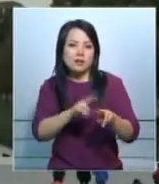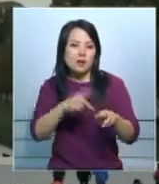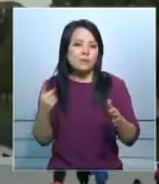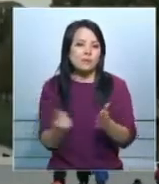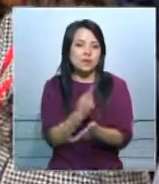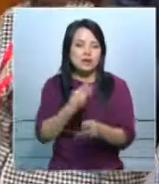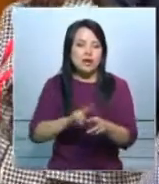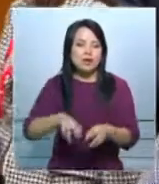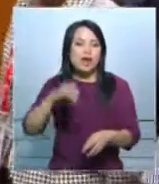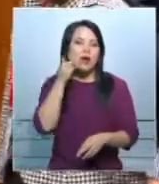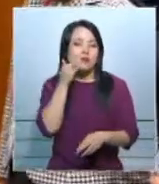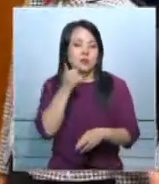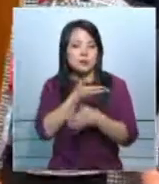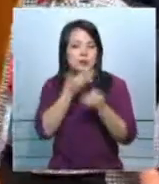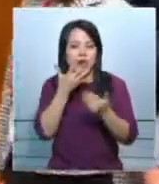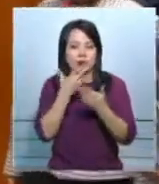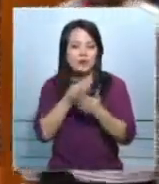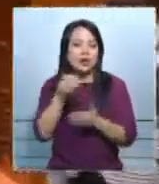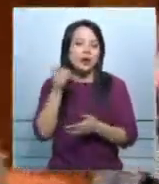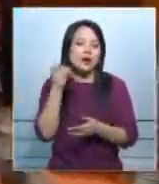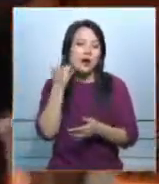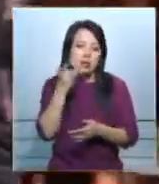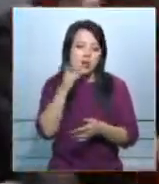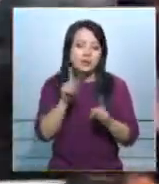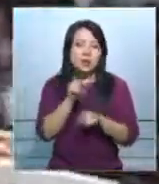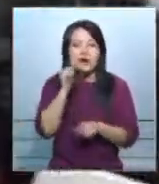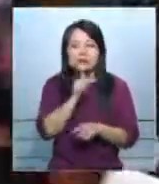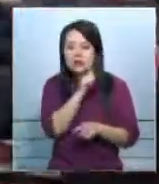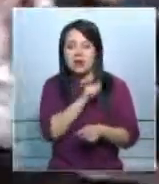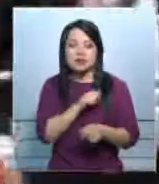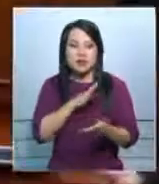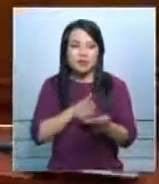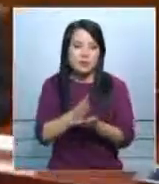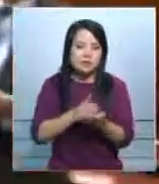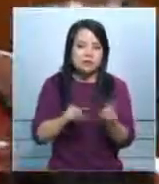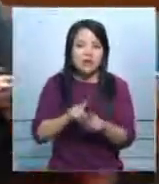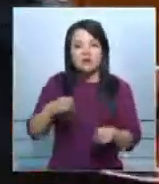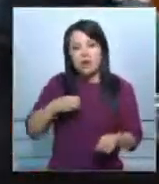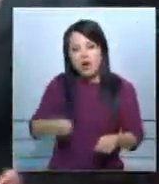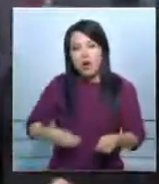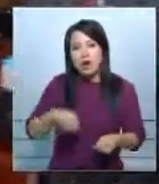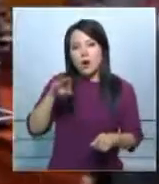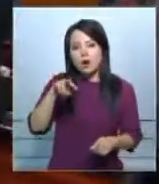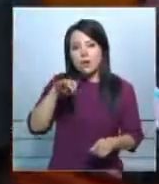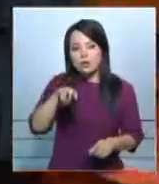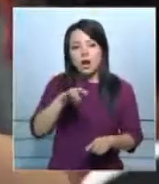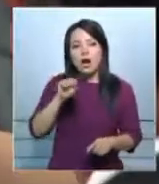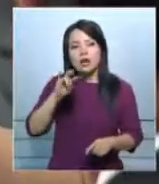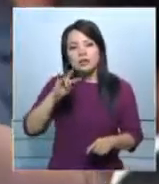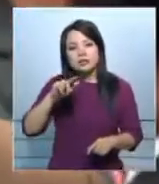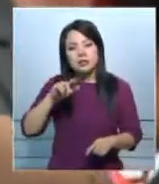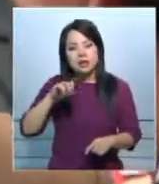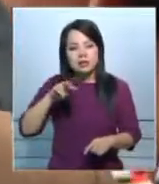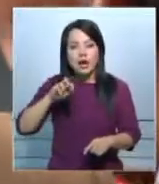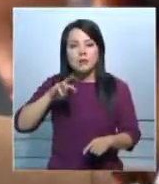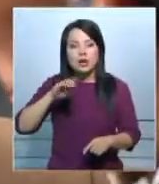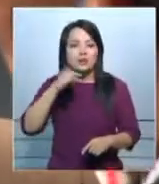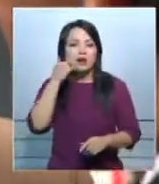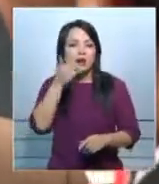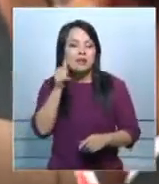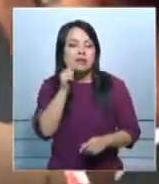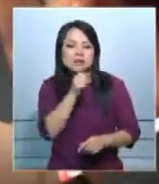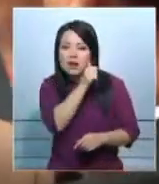ілігіп отырған жоқ. Ақштың құпия қызметтері бұған дейін француз бен неміс басшылары Франсуа Олланд пен Ангела Меркельге де тыңшылық